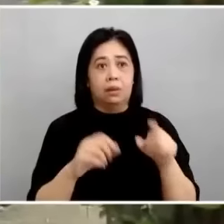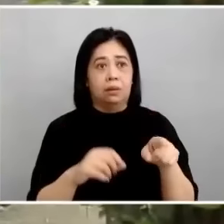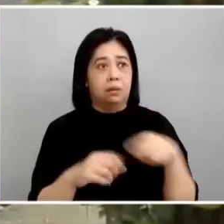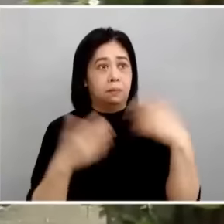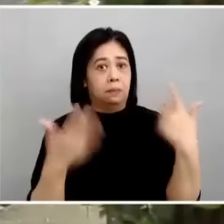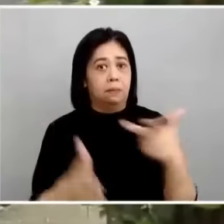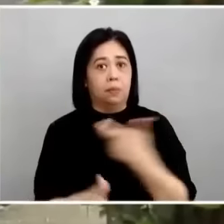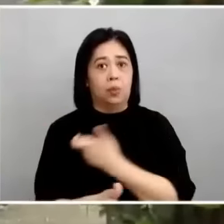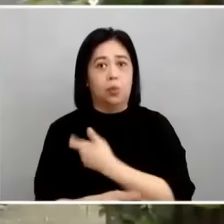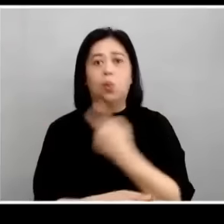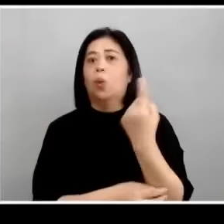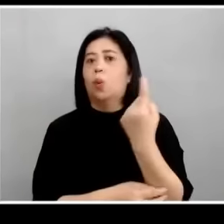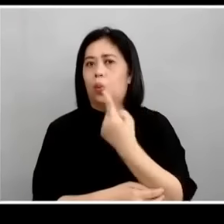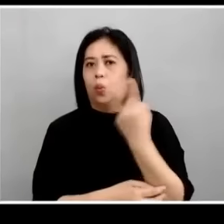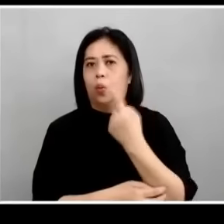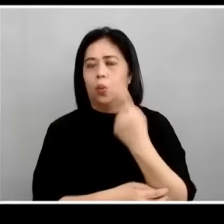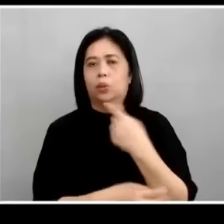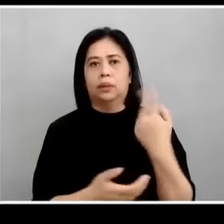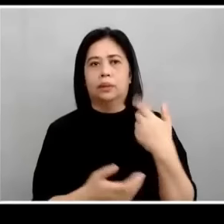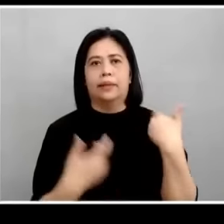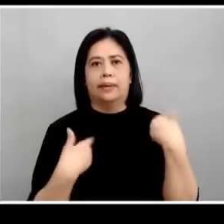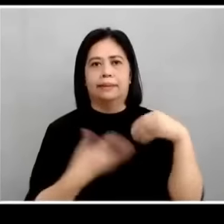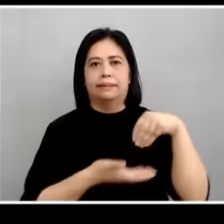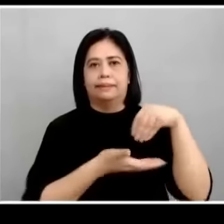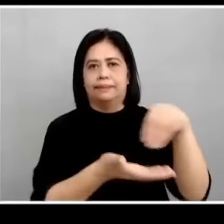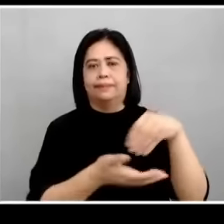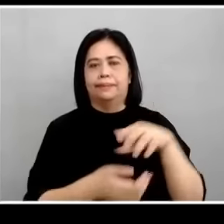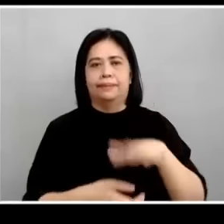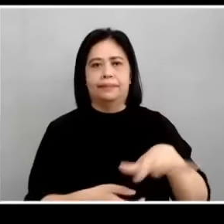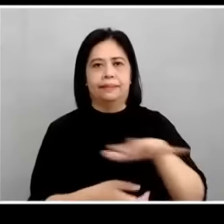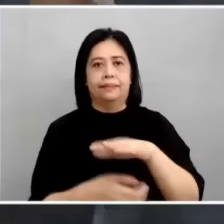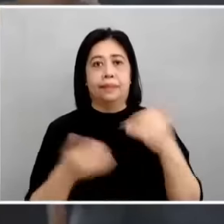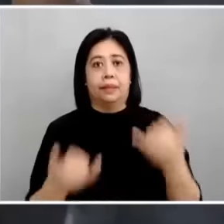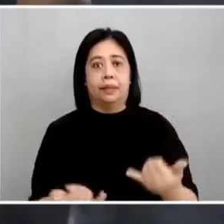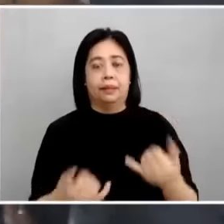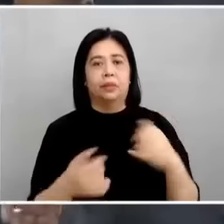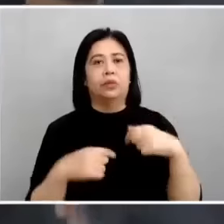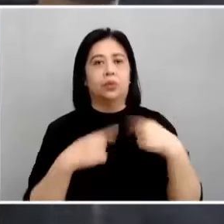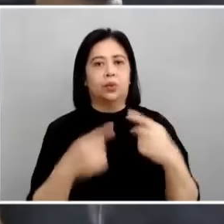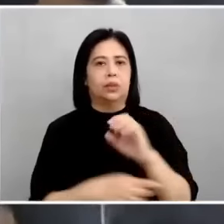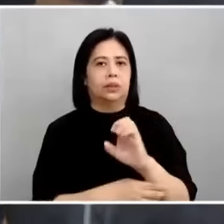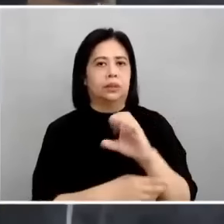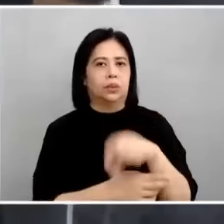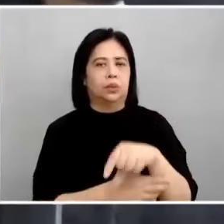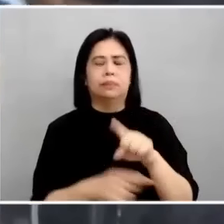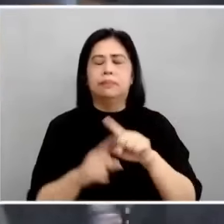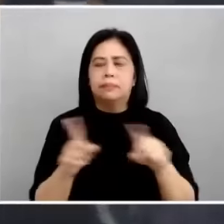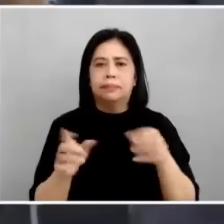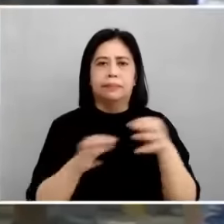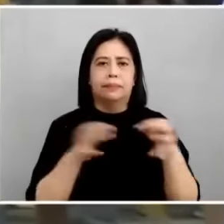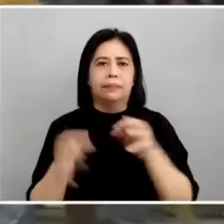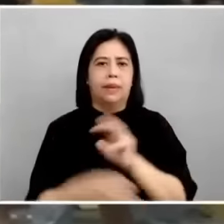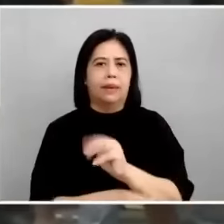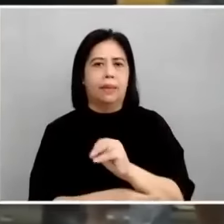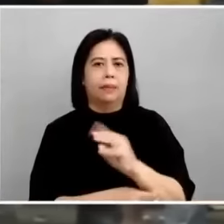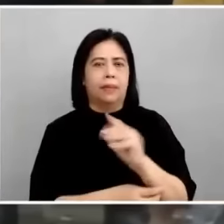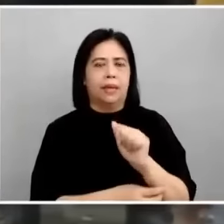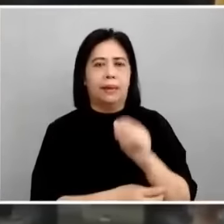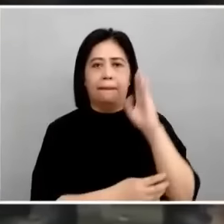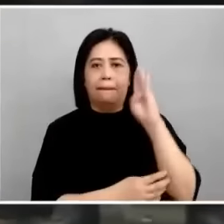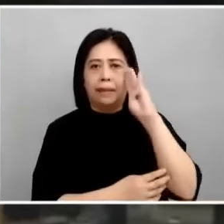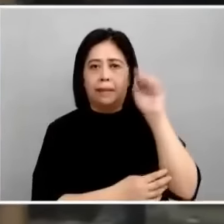nabakunahan lamang sa COVID-19 ang makakatanggap ng ayuda ngayong ECQ. Pero paglilinaw ni MMDA Chairman Benjamin